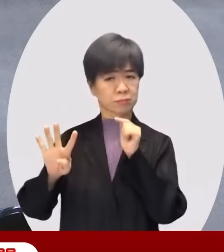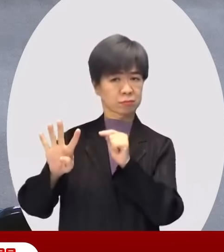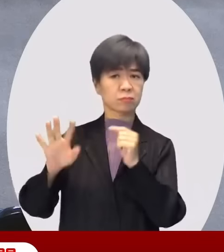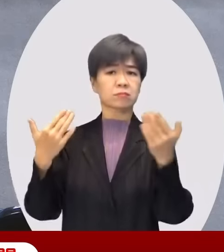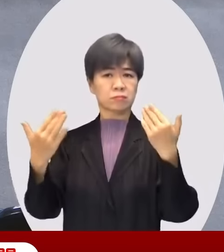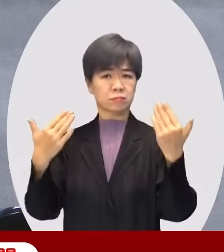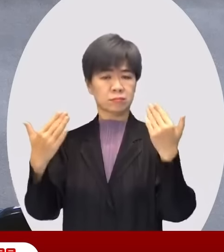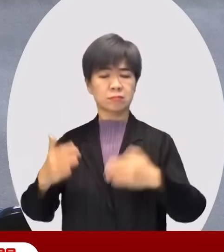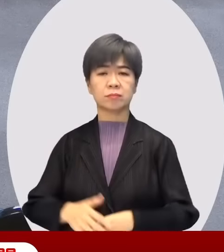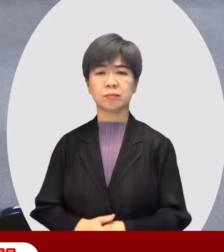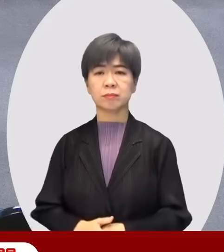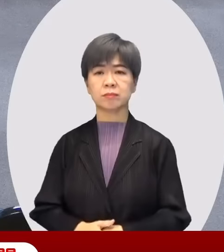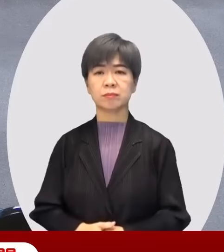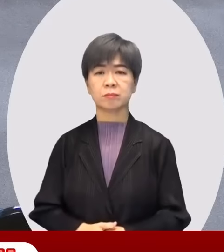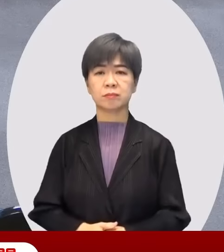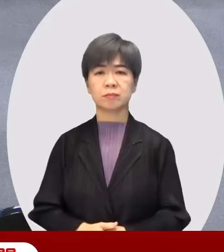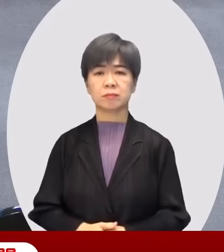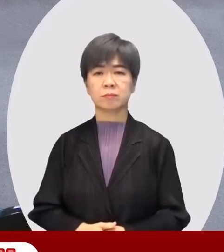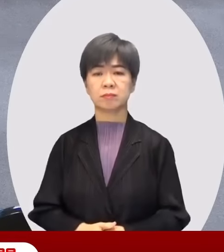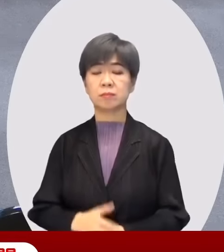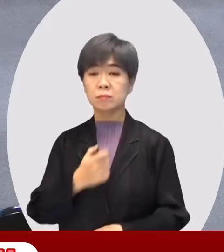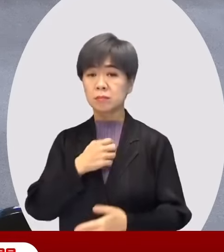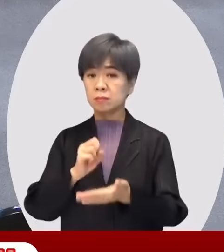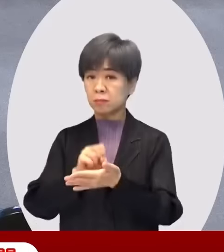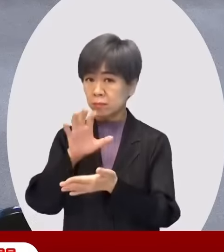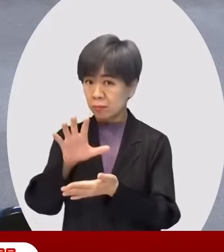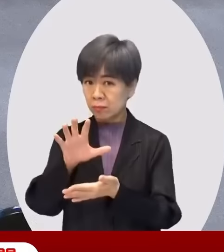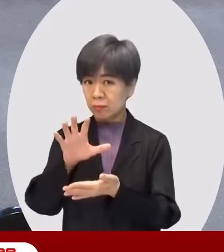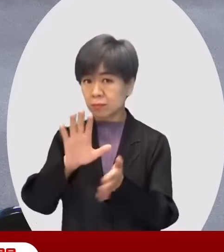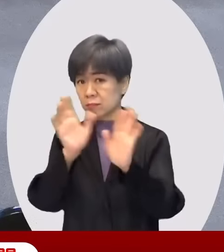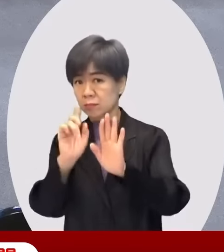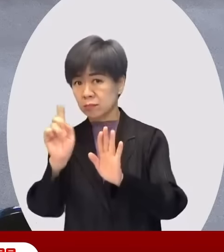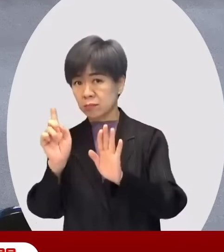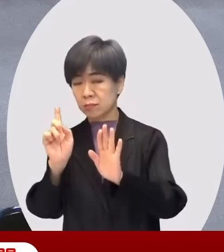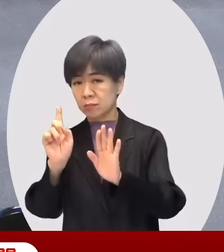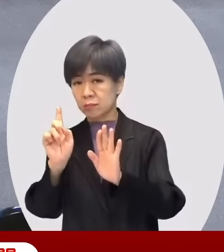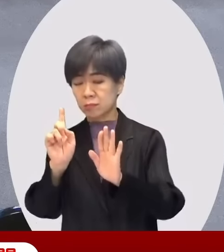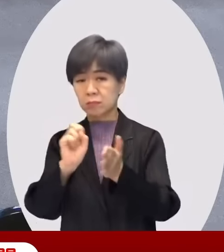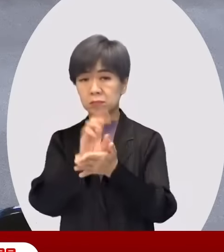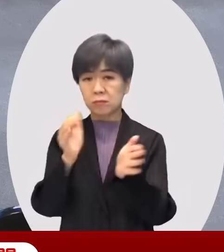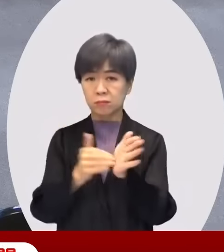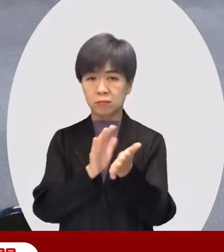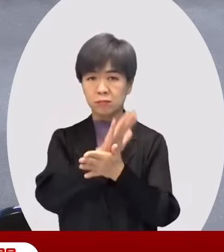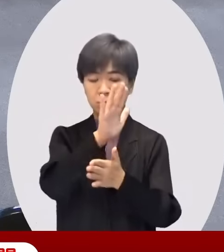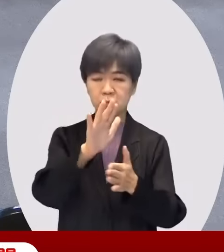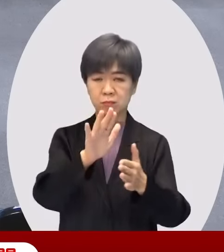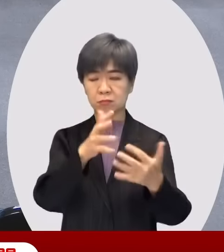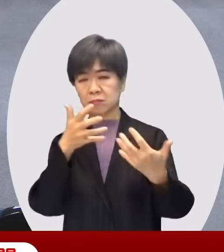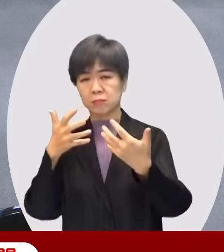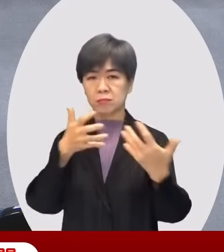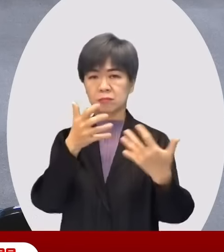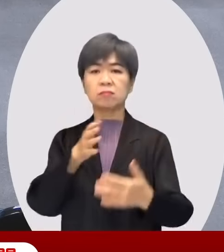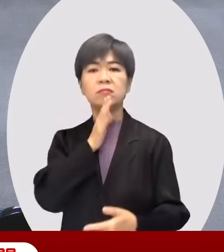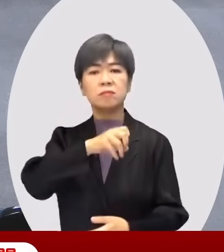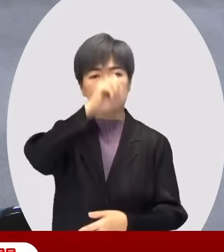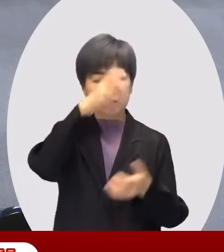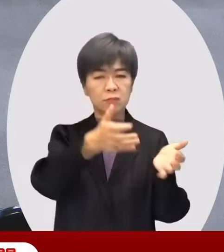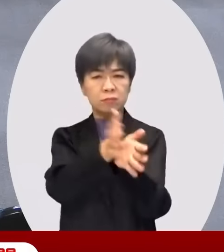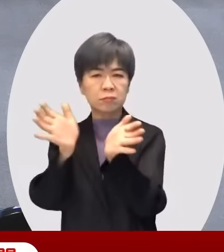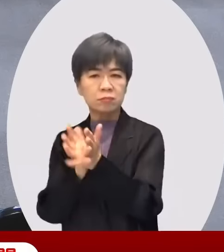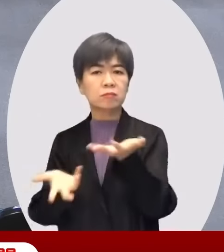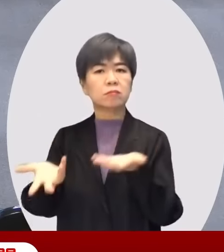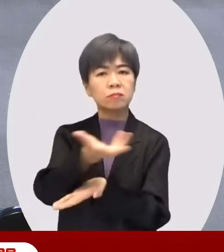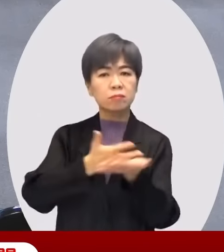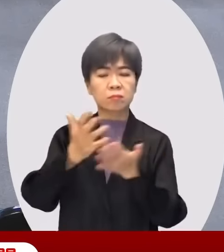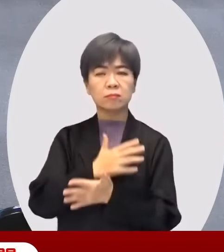写得很清楚，这个其实呢，如何报告，报告之后如何答询呢？双方是透过党团协商，到底几个